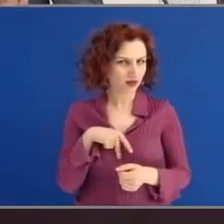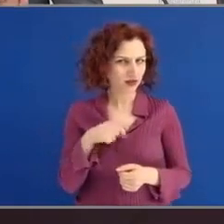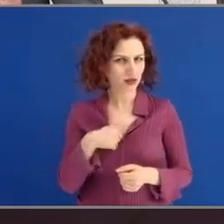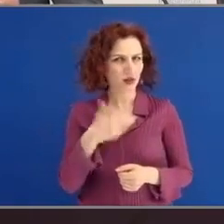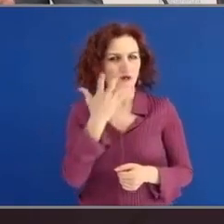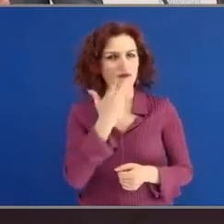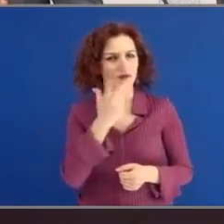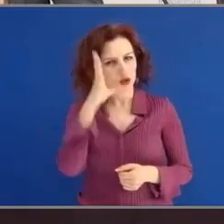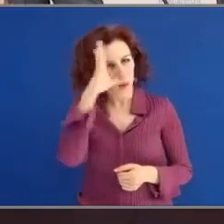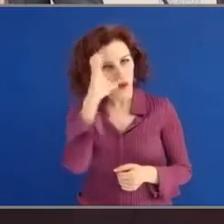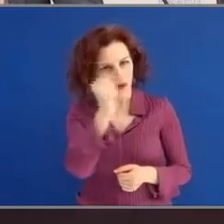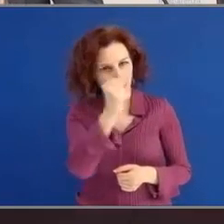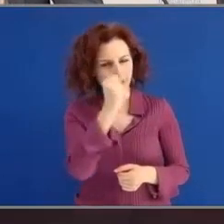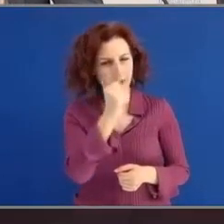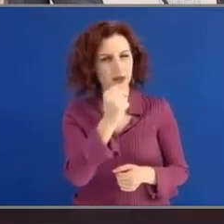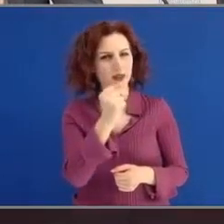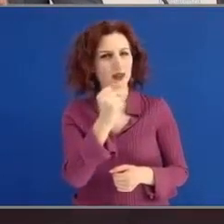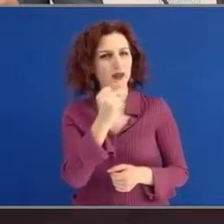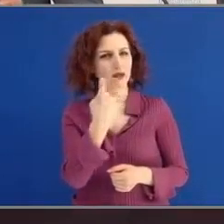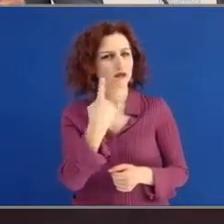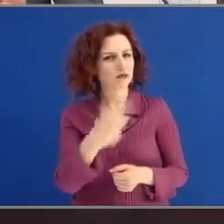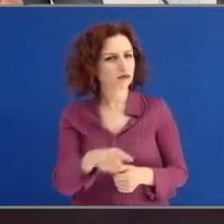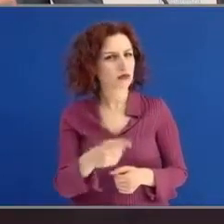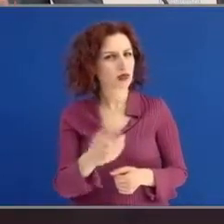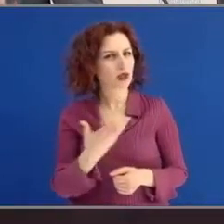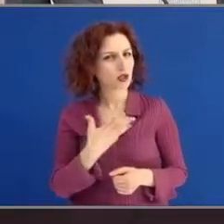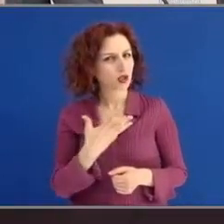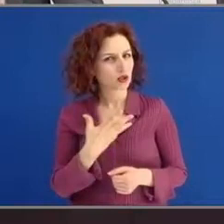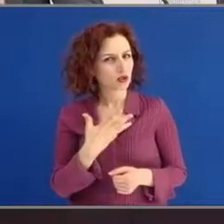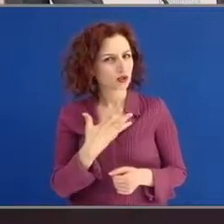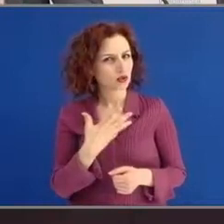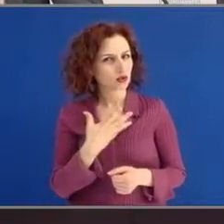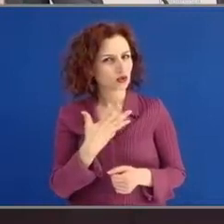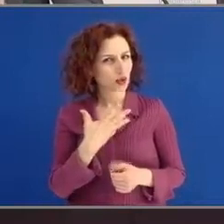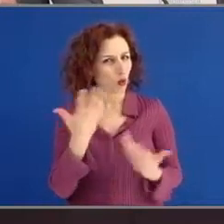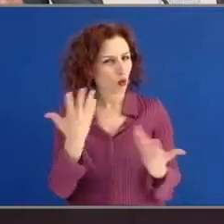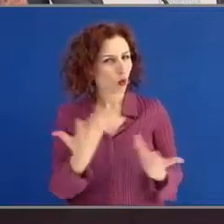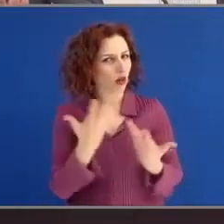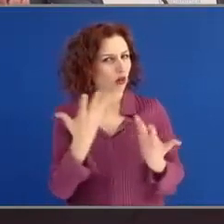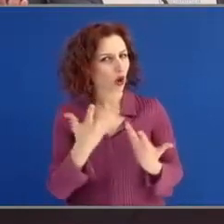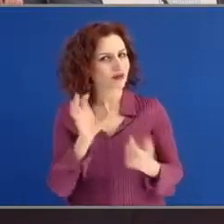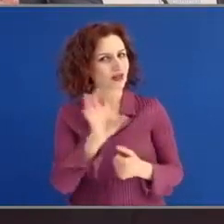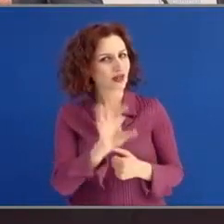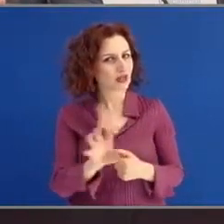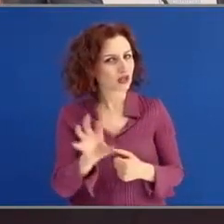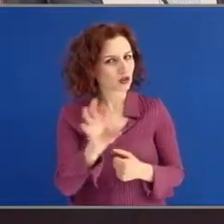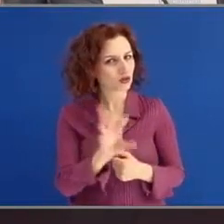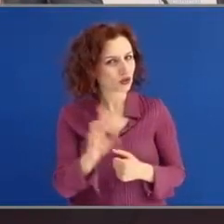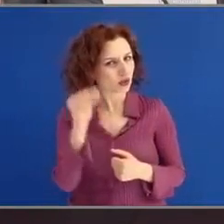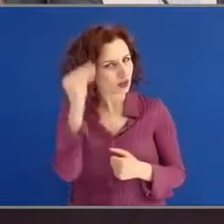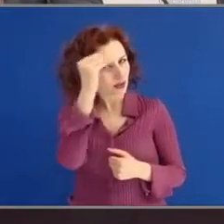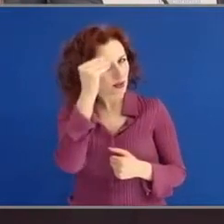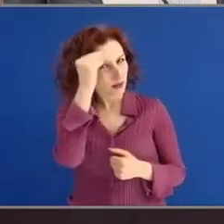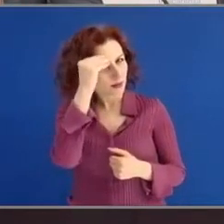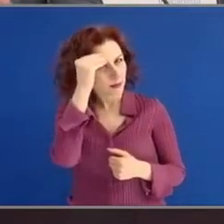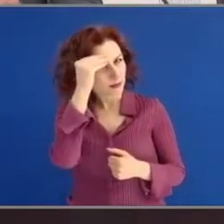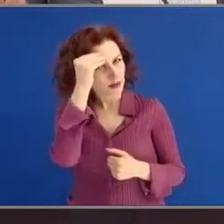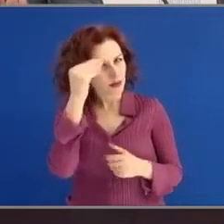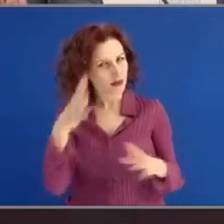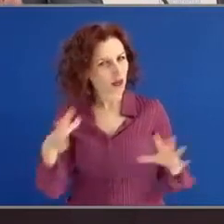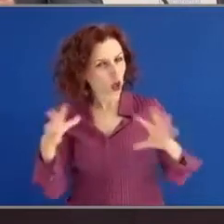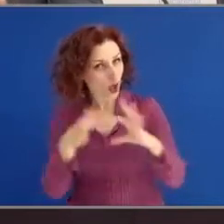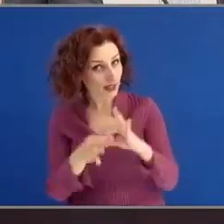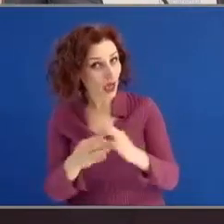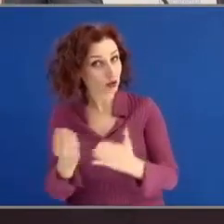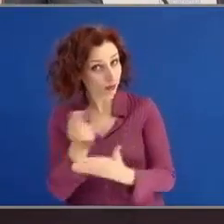questo senso c'è un ripensamento da parte della regione, c'è un lavoro che sta iniziando, ci sono dei